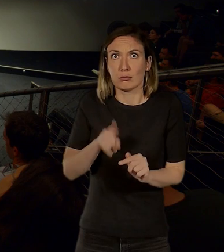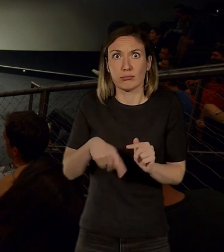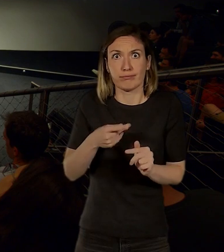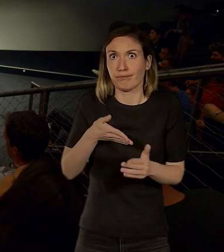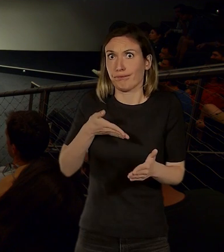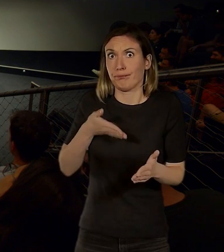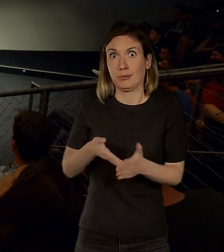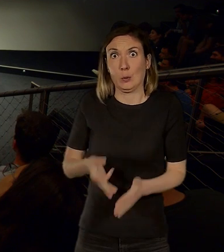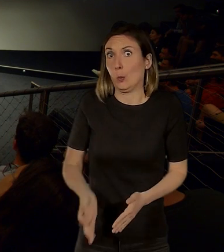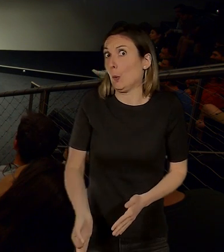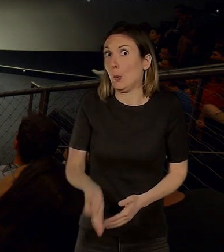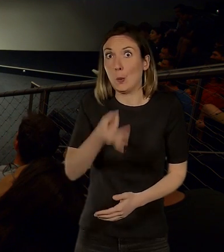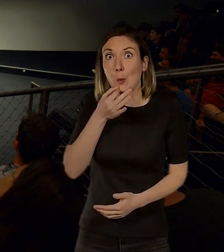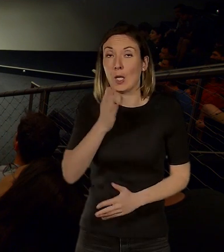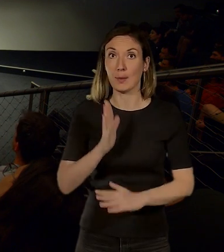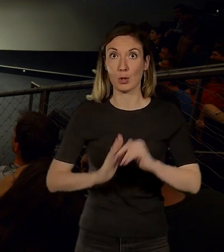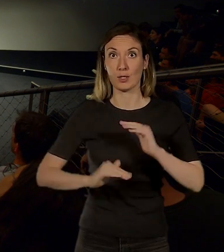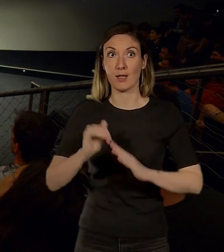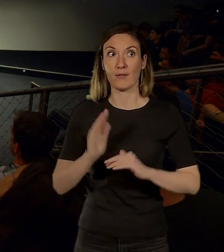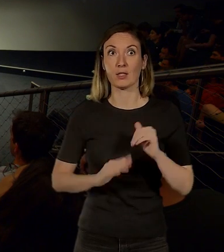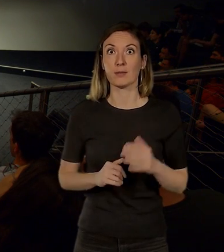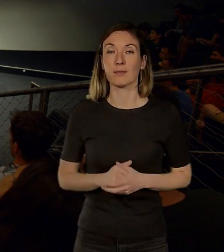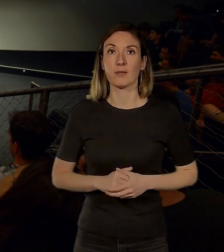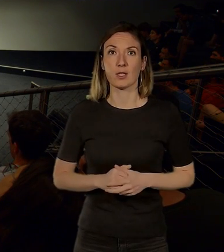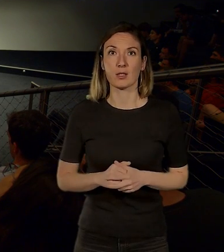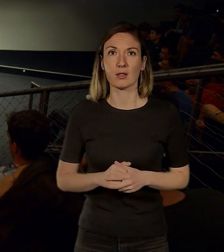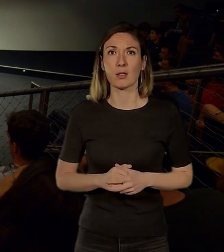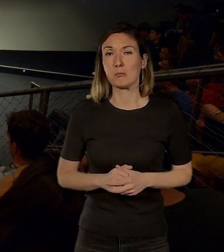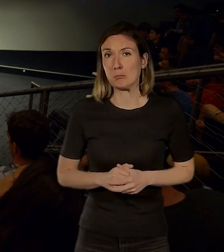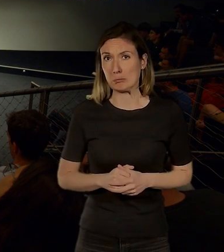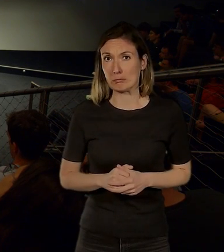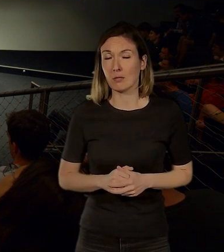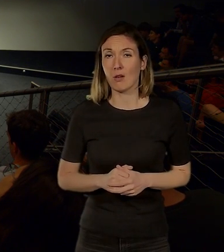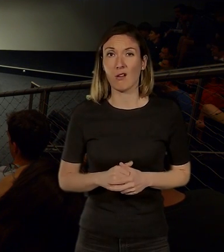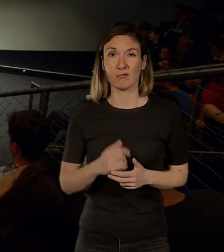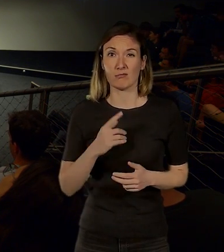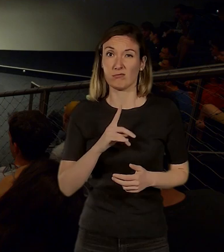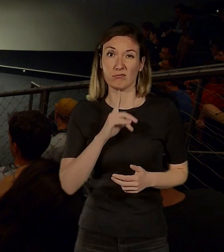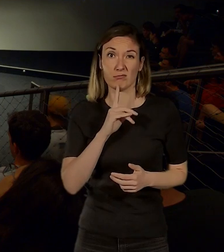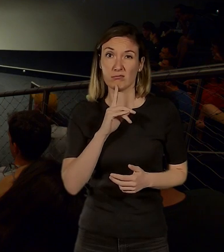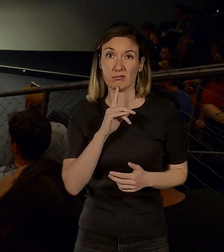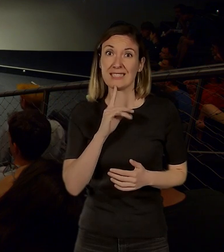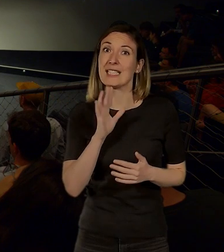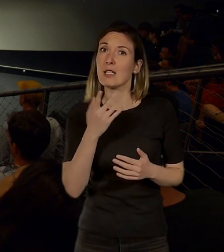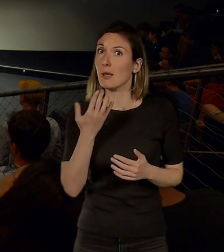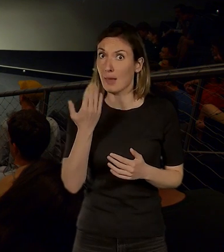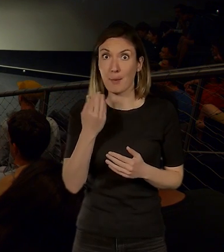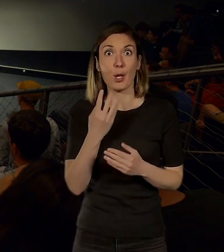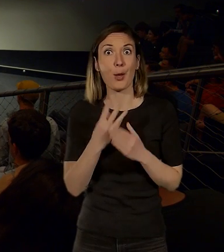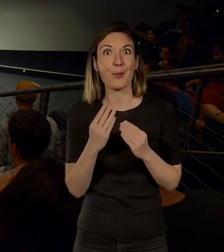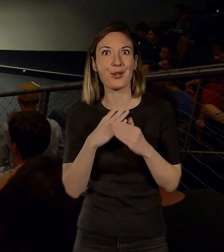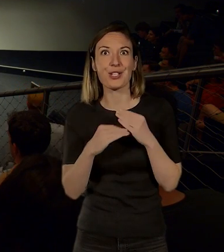realizaci. Vlastně jsme ani neřekli, kdy se tohle to všechno stane, tak jestli ještě můžete říct ten horizont, kdy